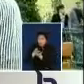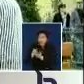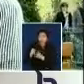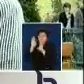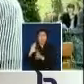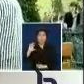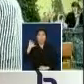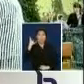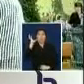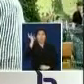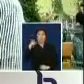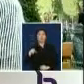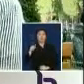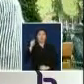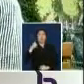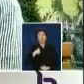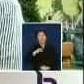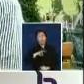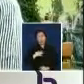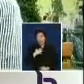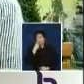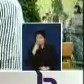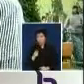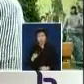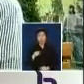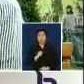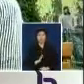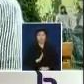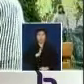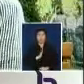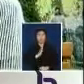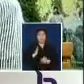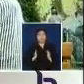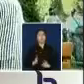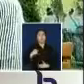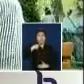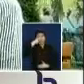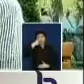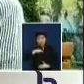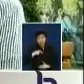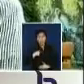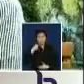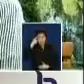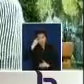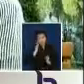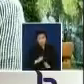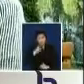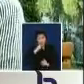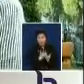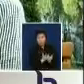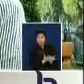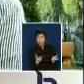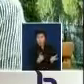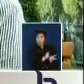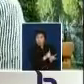นี่ก็เป็นสิ่งสำคัญที่ดิฉันอยากเห็นแล้วก็ต้องบอกว่าอดภูมิใจในความเป็นคนไทยและอดภูมิใจว่าประเทศไทยมีของดีเ